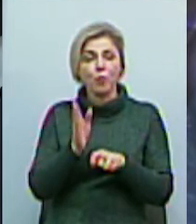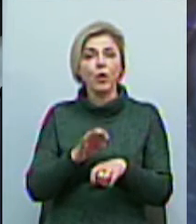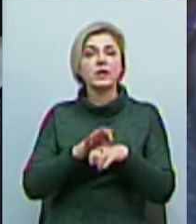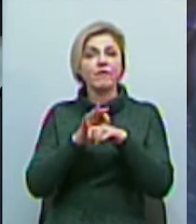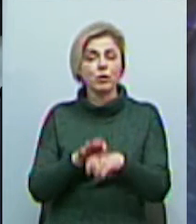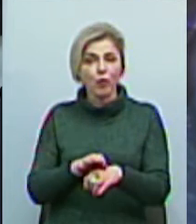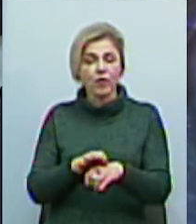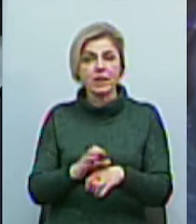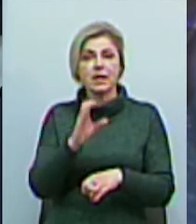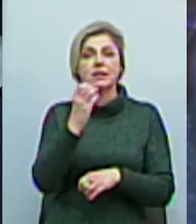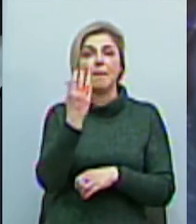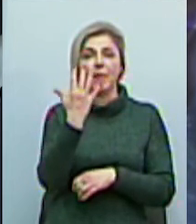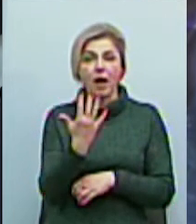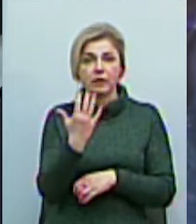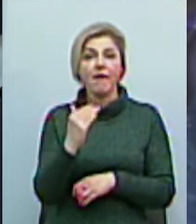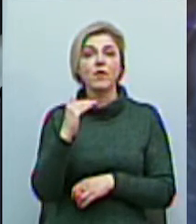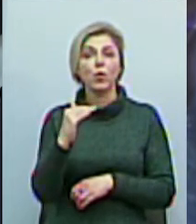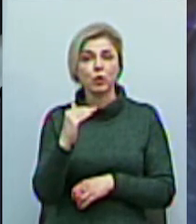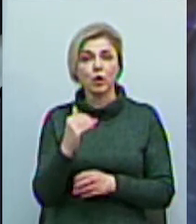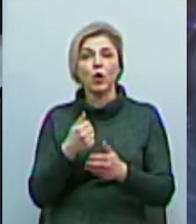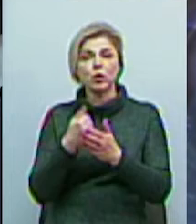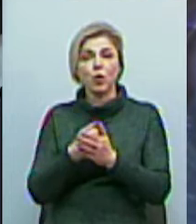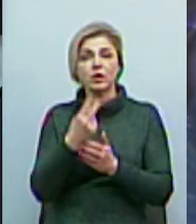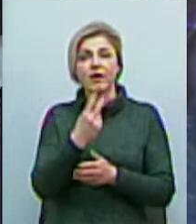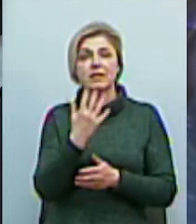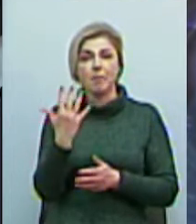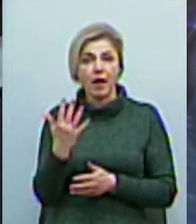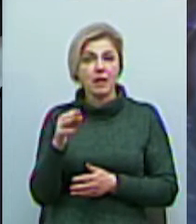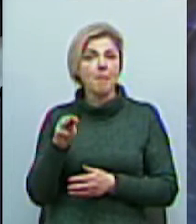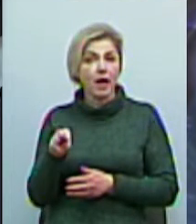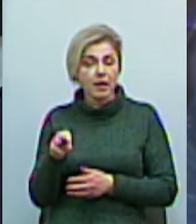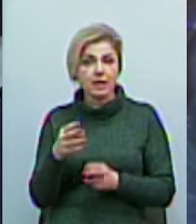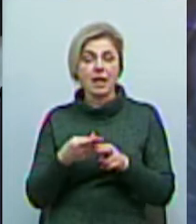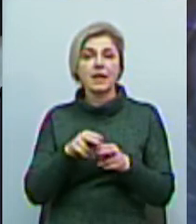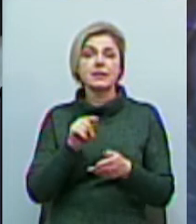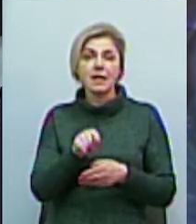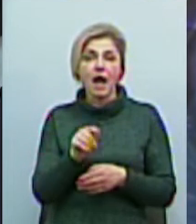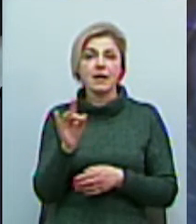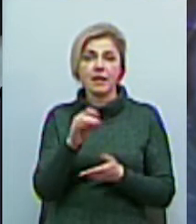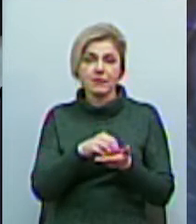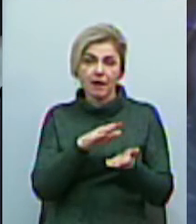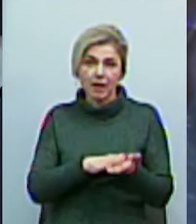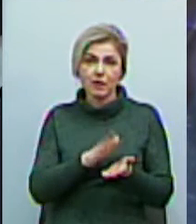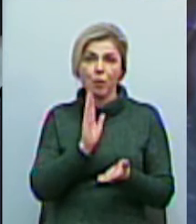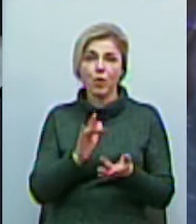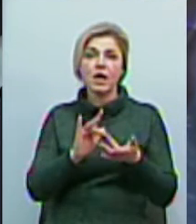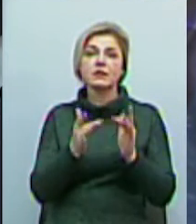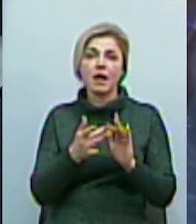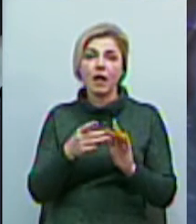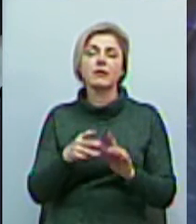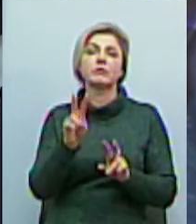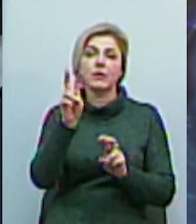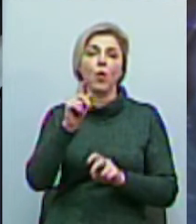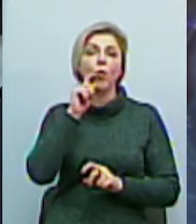відбуватися з 5 лютого по 25 березня, і ця реєстрація буде відбуватися на сайті